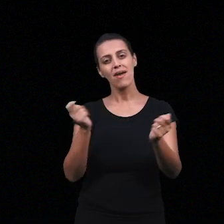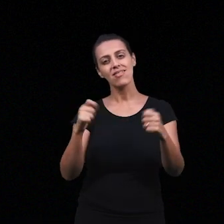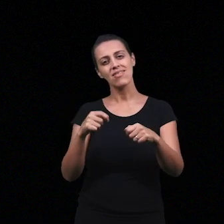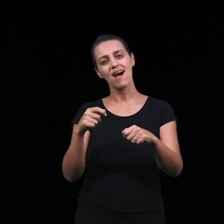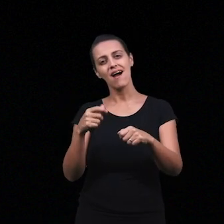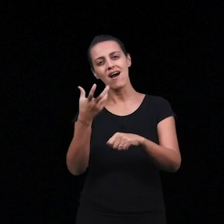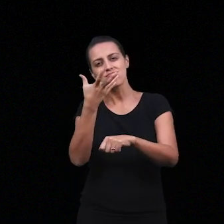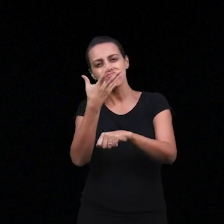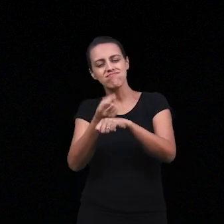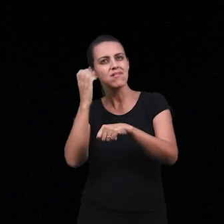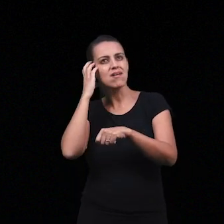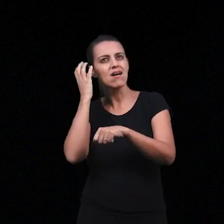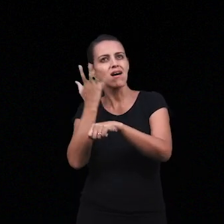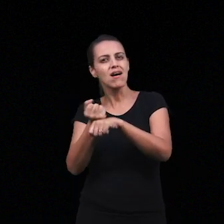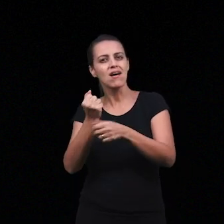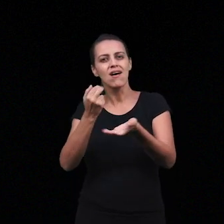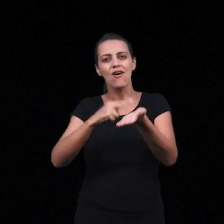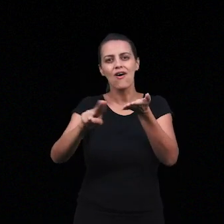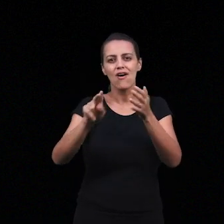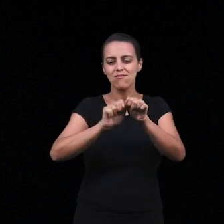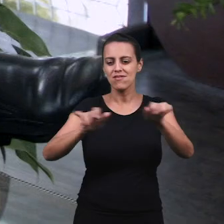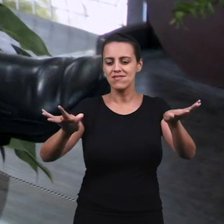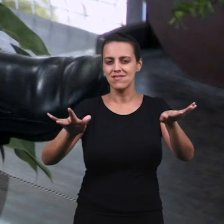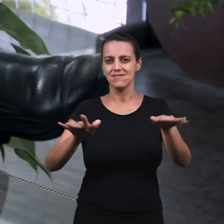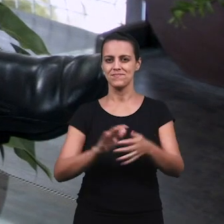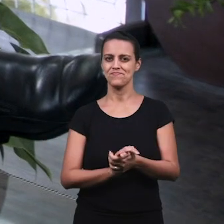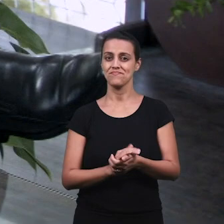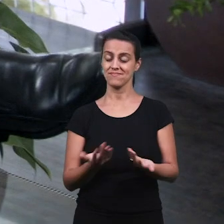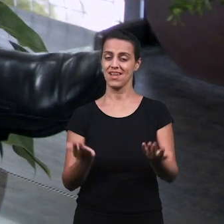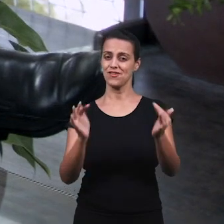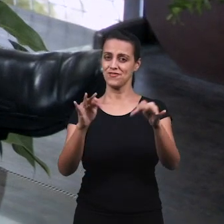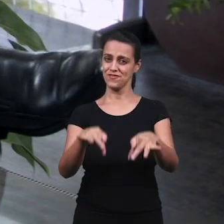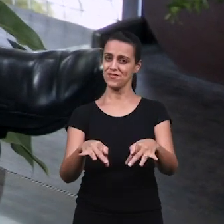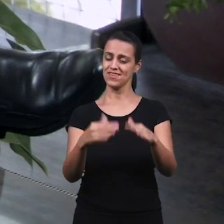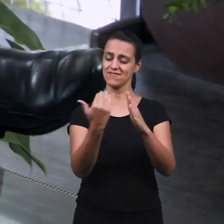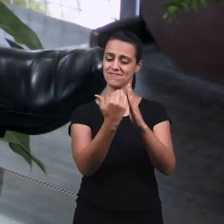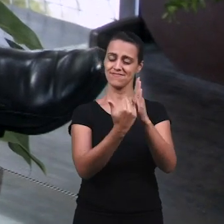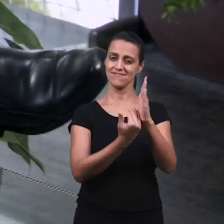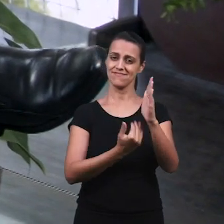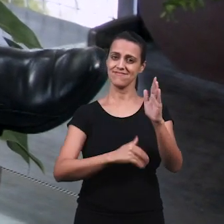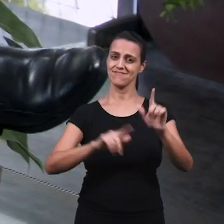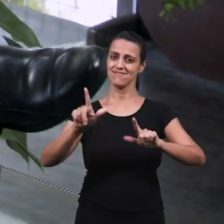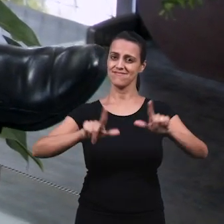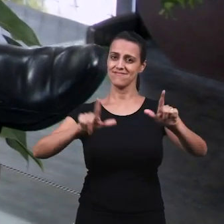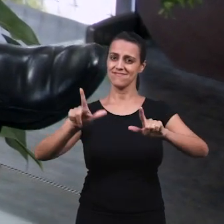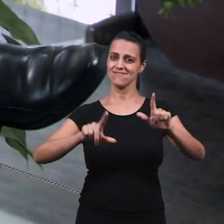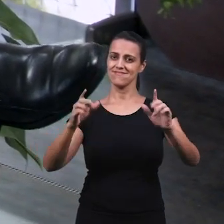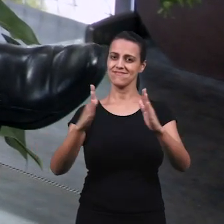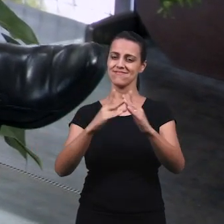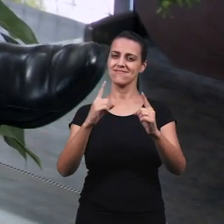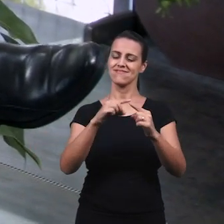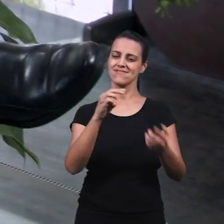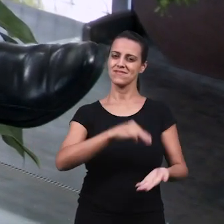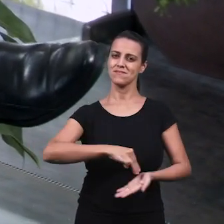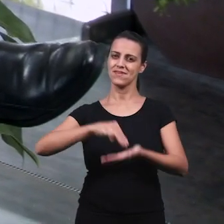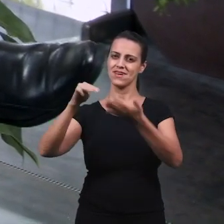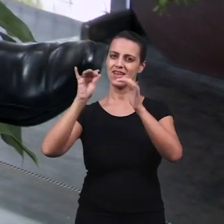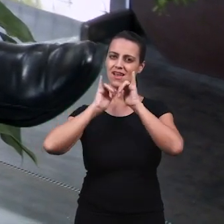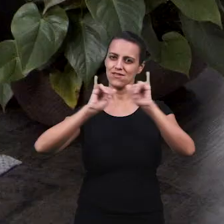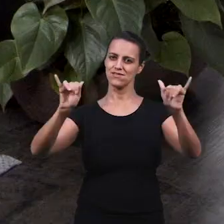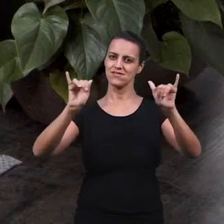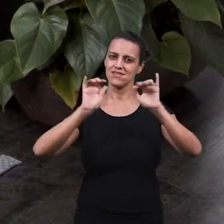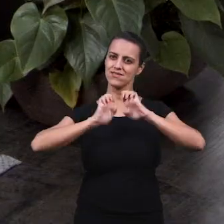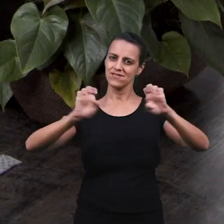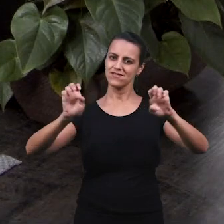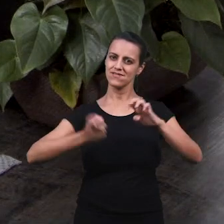le podcast de messages. Et ainsi, nous arrivons à la fin de cette édition du programme de l'Église chrétienne de Maranatha en annonçant